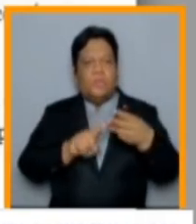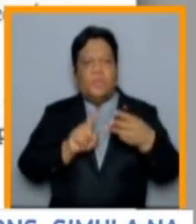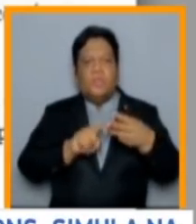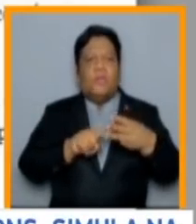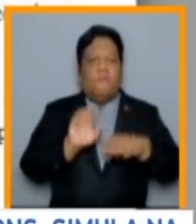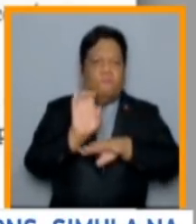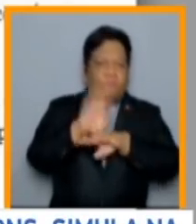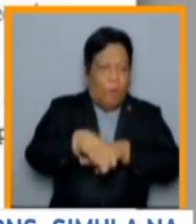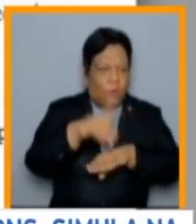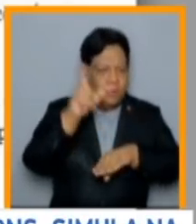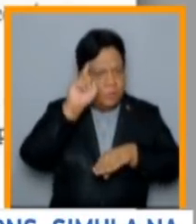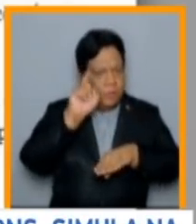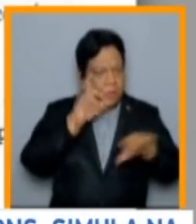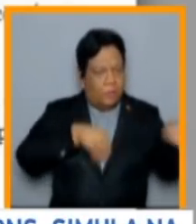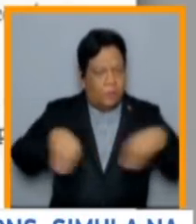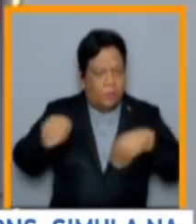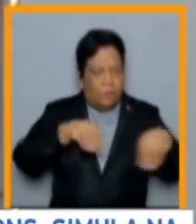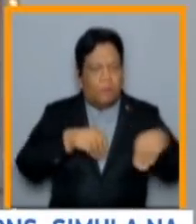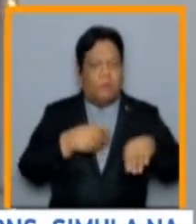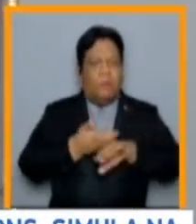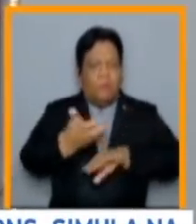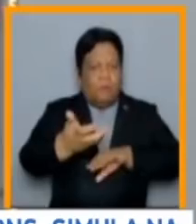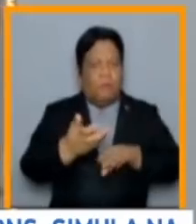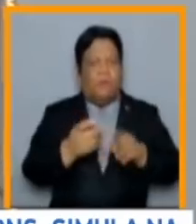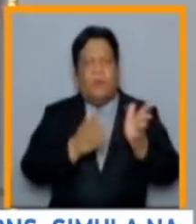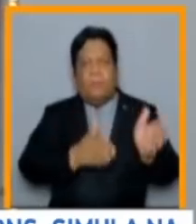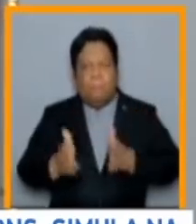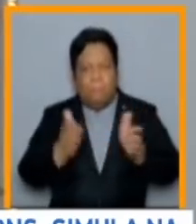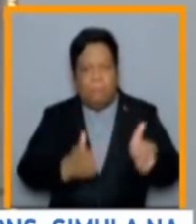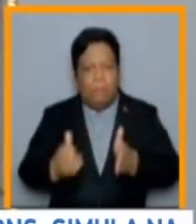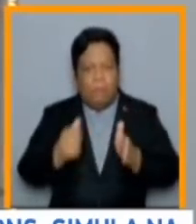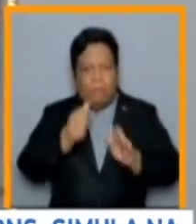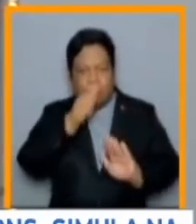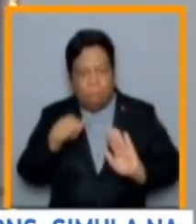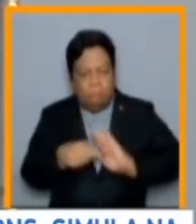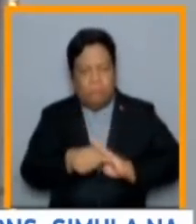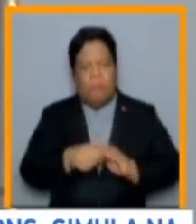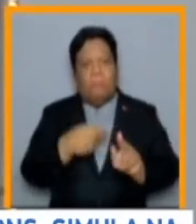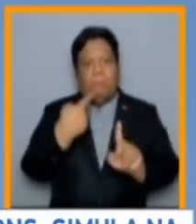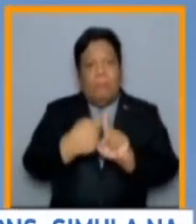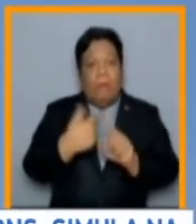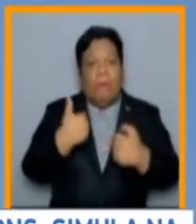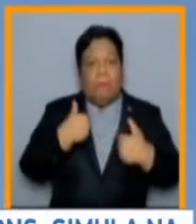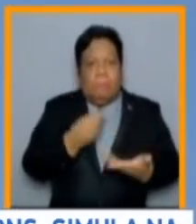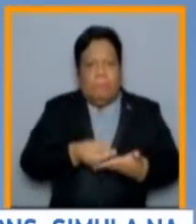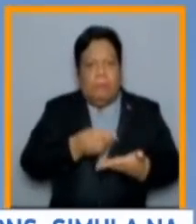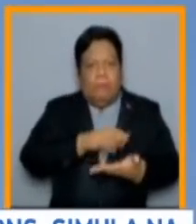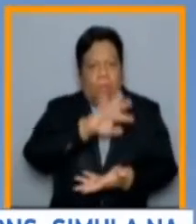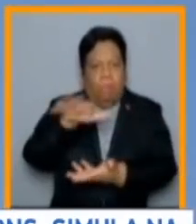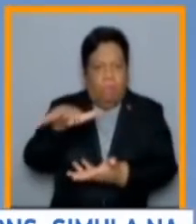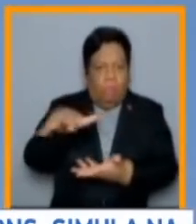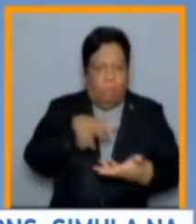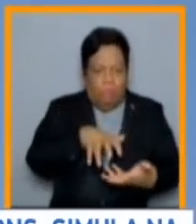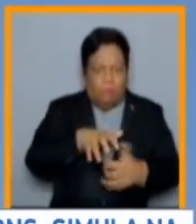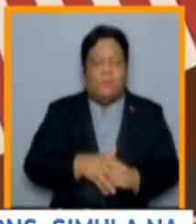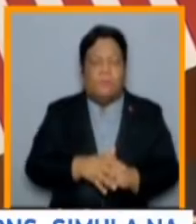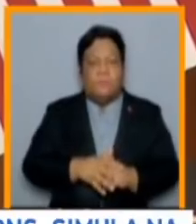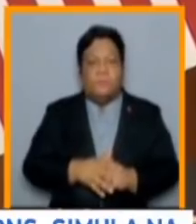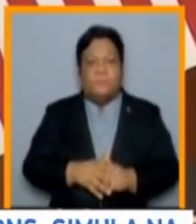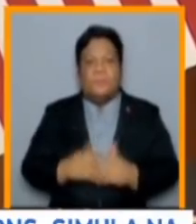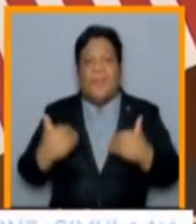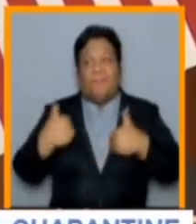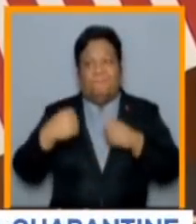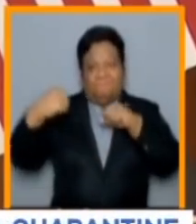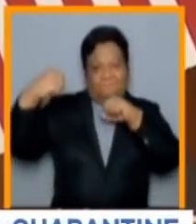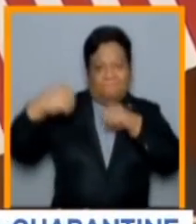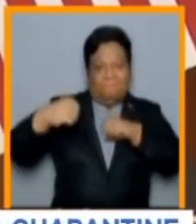coercion, conspiracy, at bulk cash smuggling. Sa ilalim po ng extradition treaty ng Pilipinas at Amerika, pupwedeng hilingin